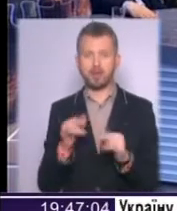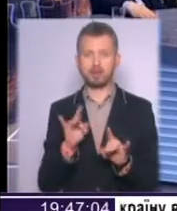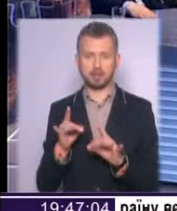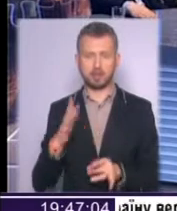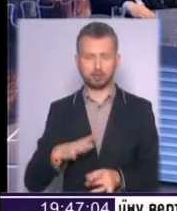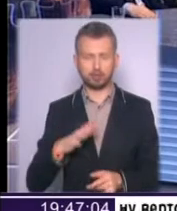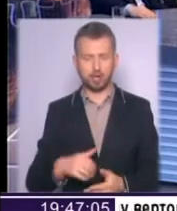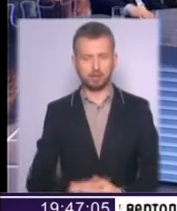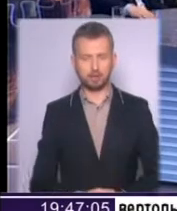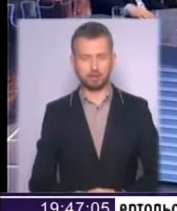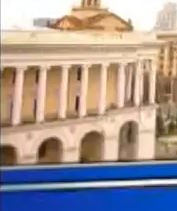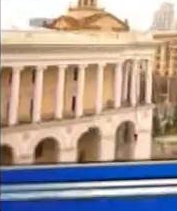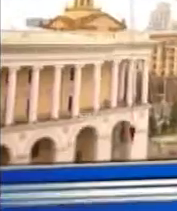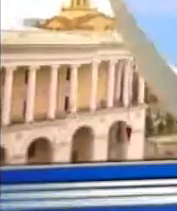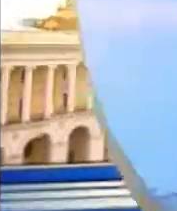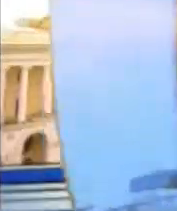дочекайтесь, і ми повертаємося після реклами.